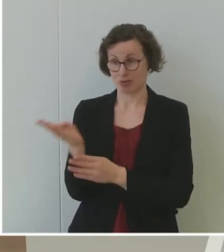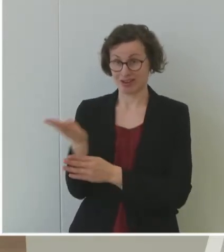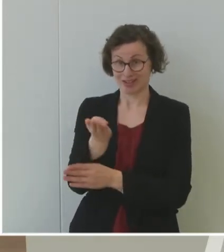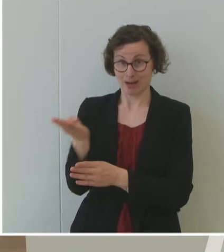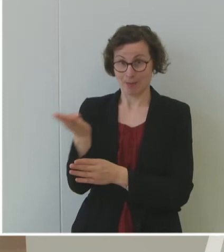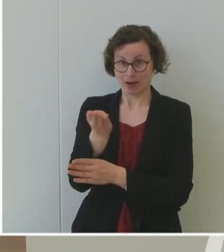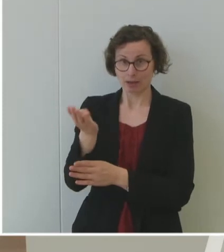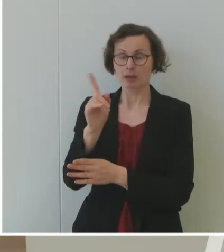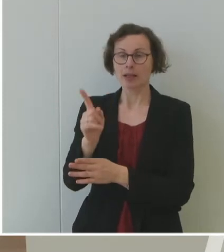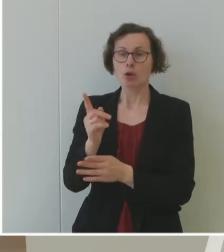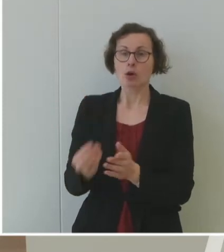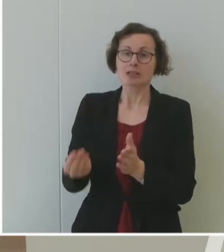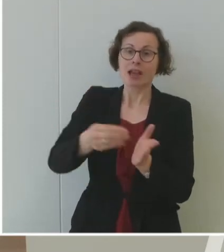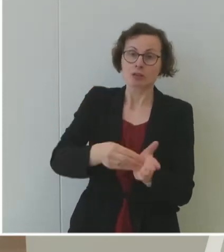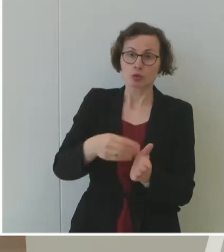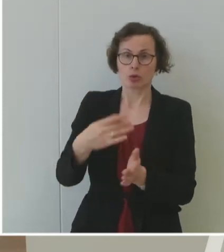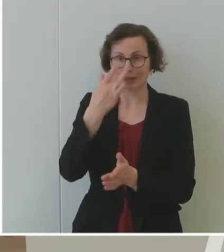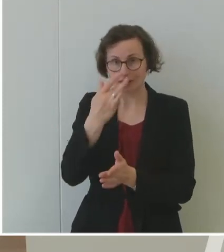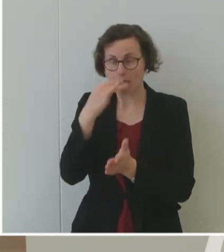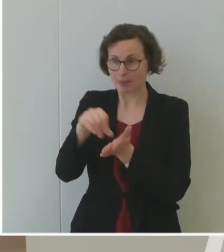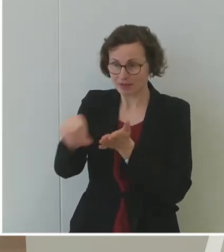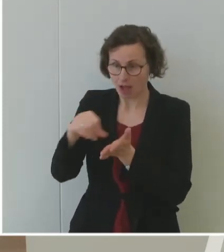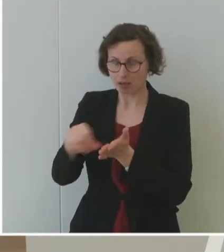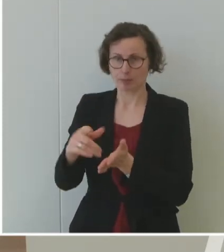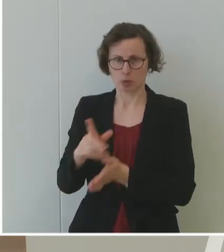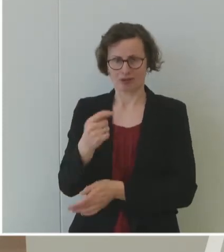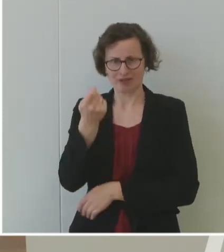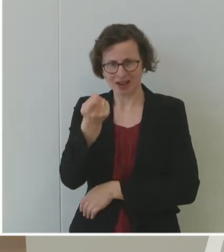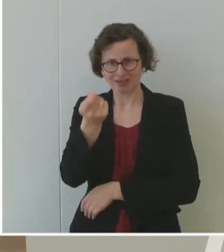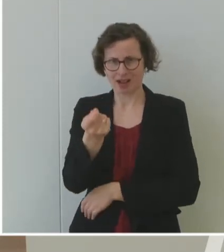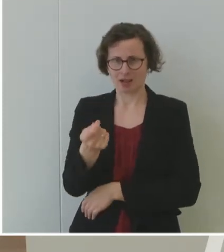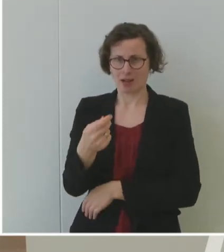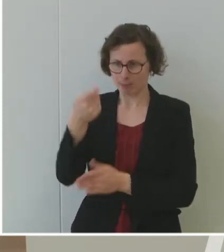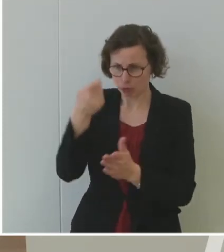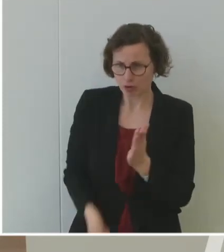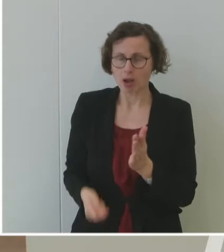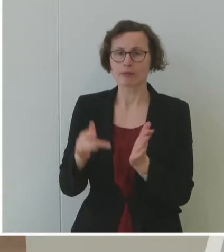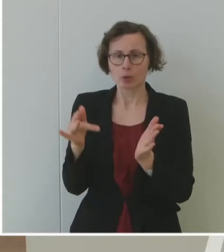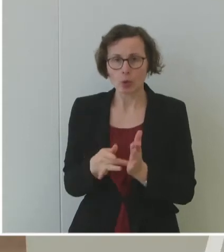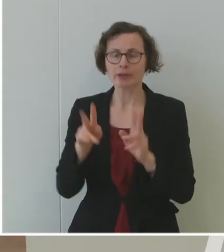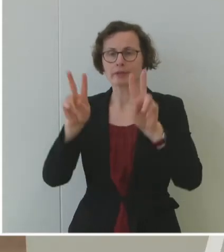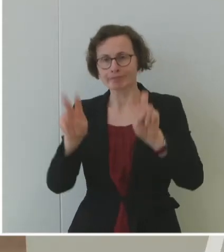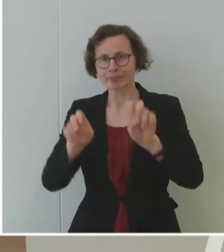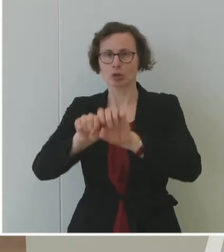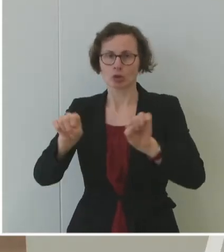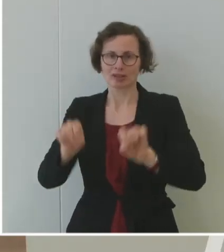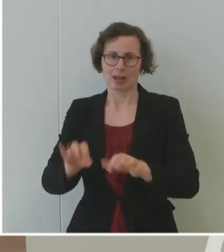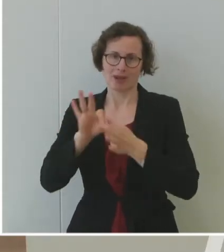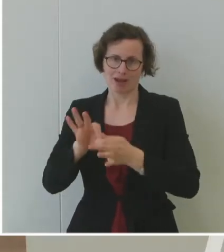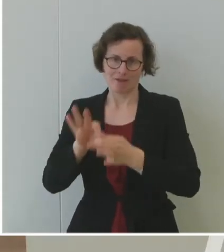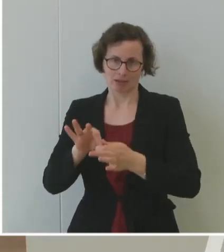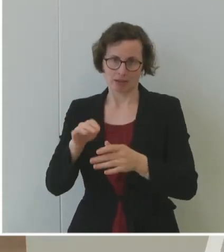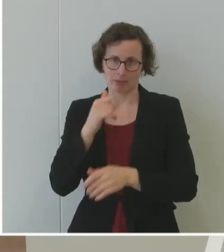noch dafür finanziell bestraft werden, dass sie in systemrelevanten Berufen arbeiten. Wirklich gerecht wäre